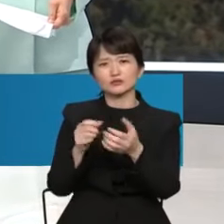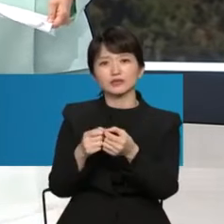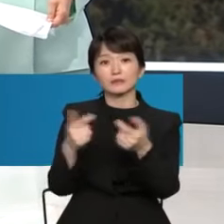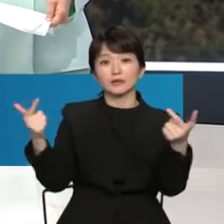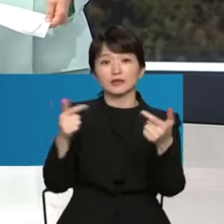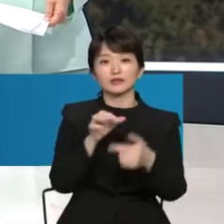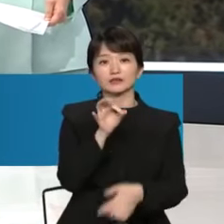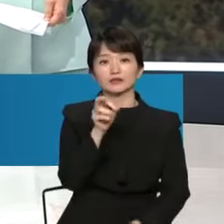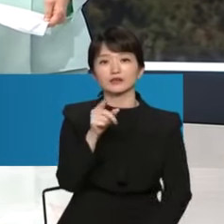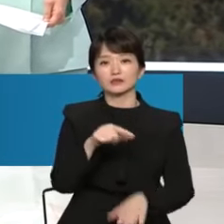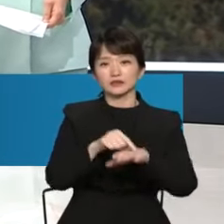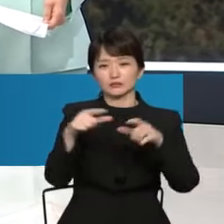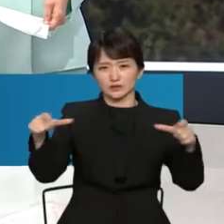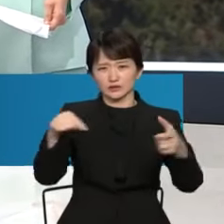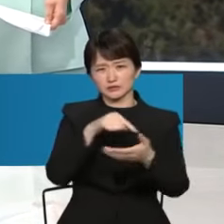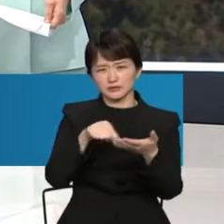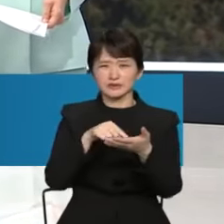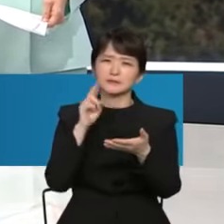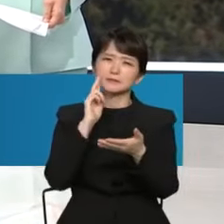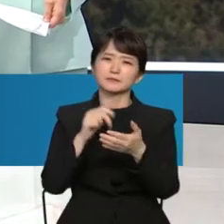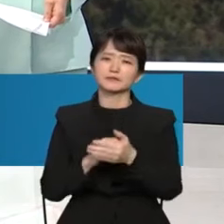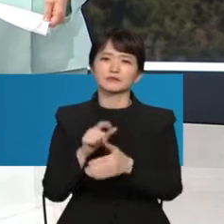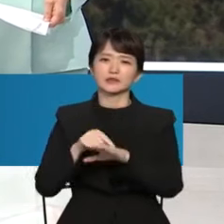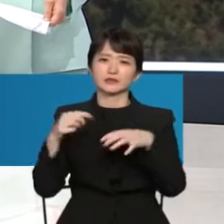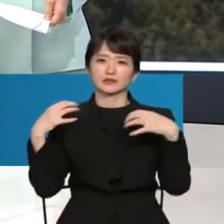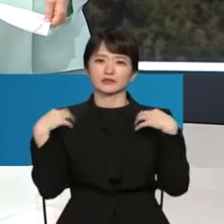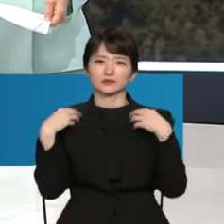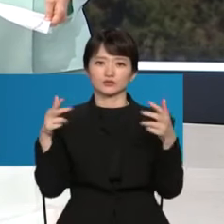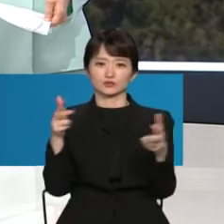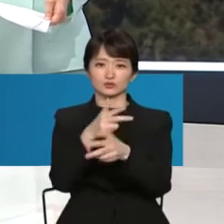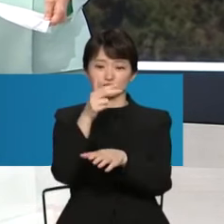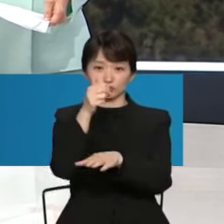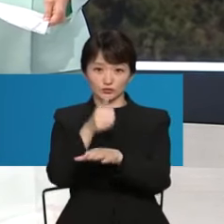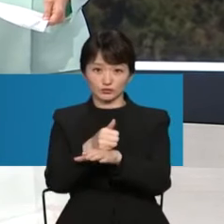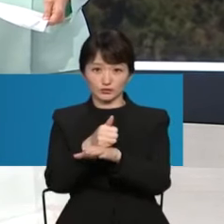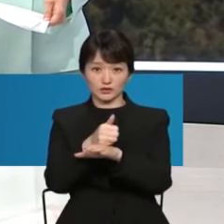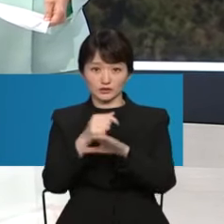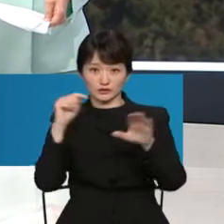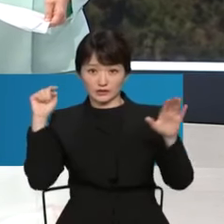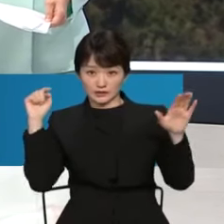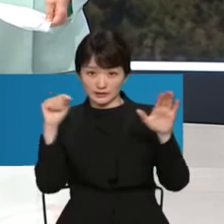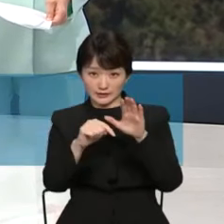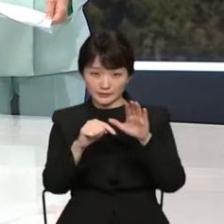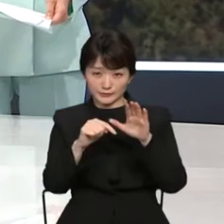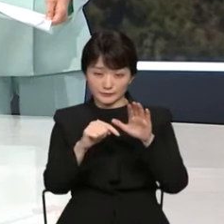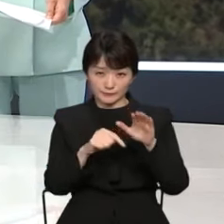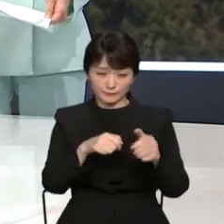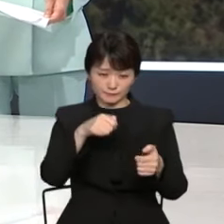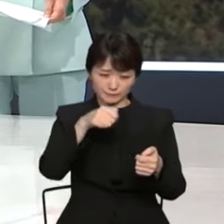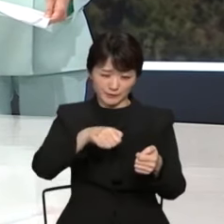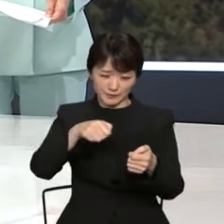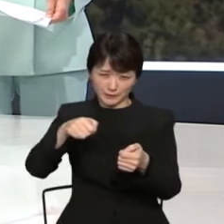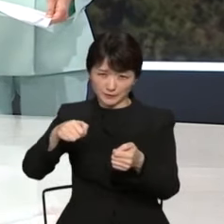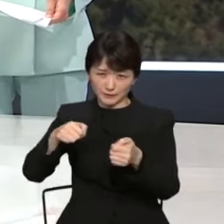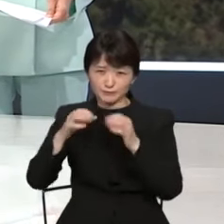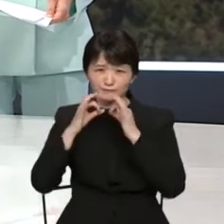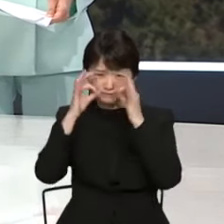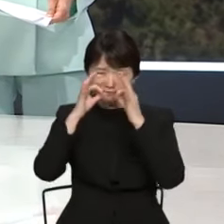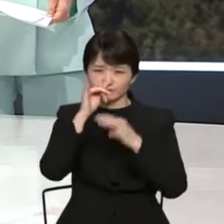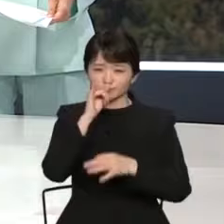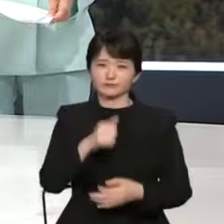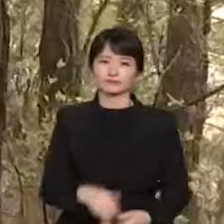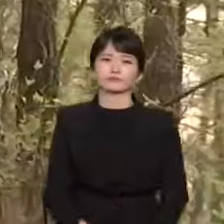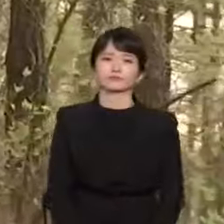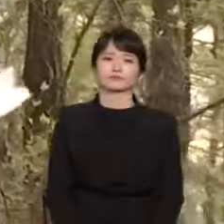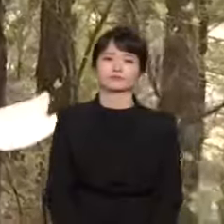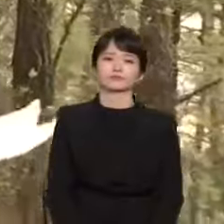영남 지역이 특히 피해가 심각합니다. 해당 지자체들은 주말에도 방어선 사수에 나서고 있습니다. 구석창 기자가 현장 취재했습니다.